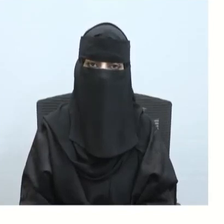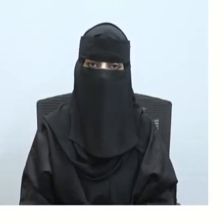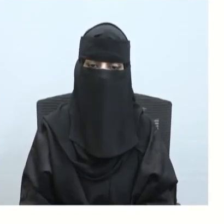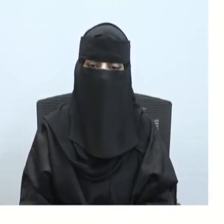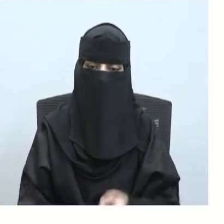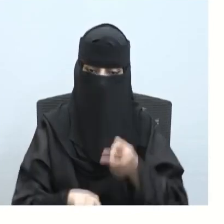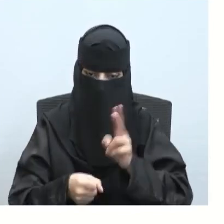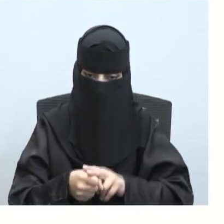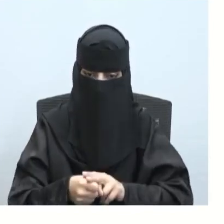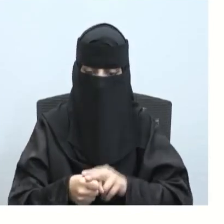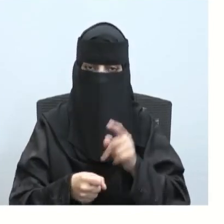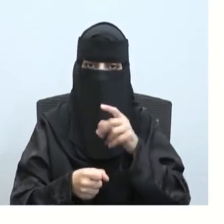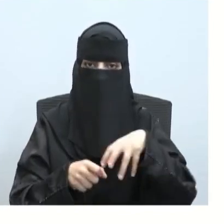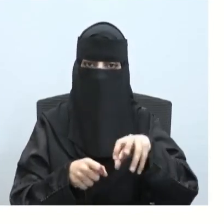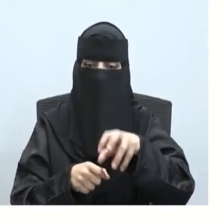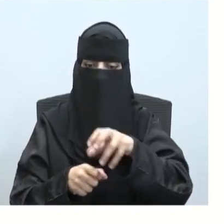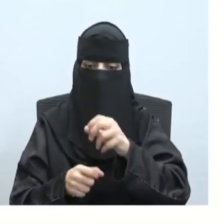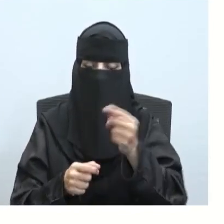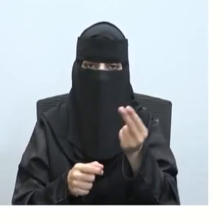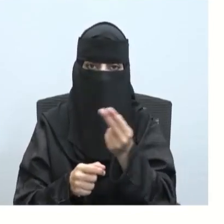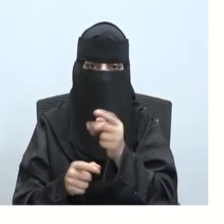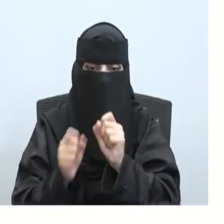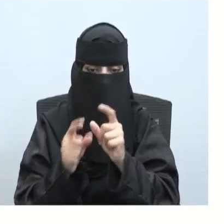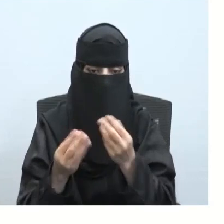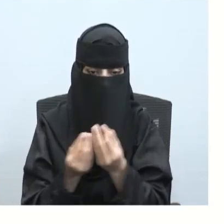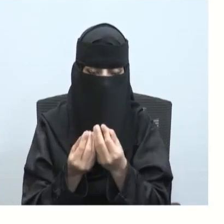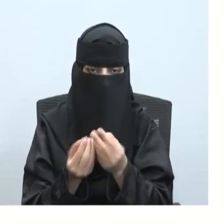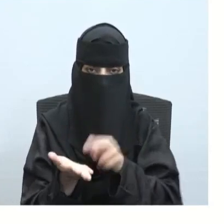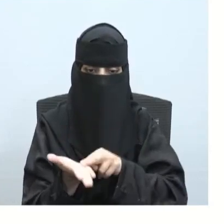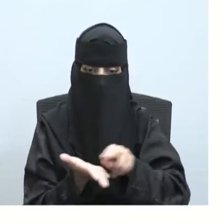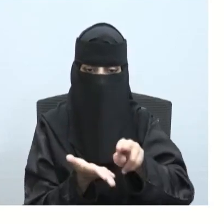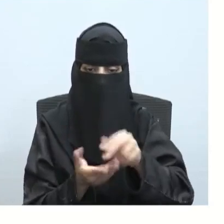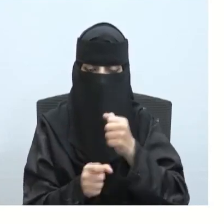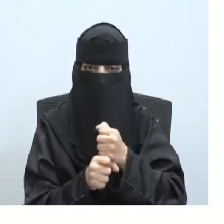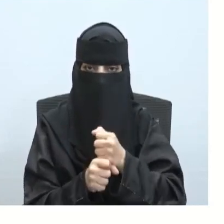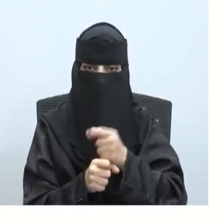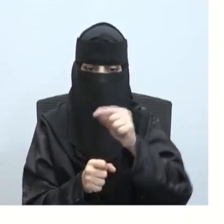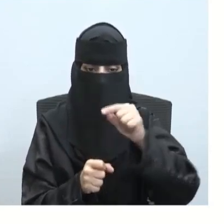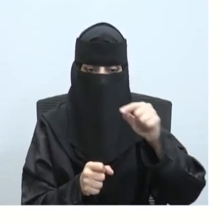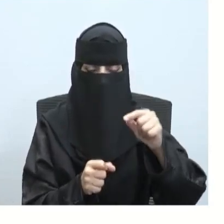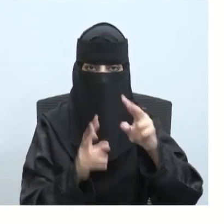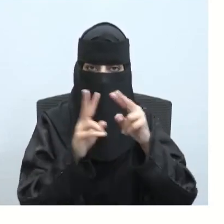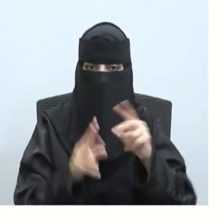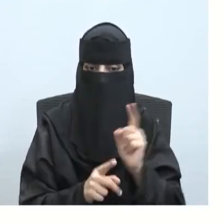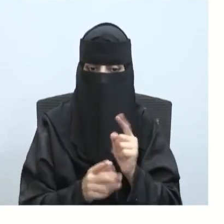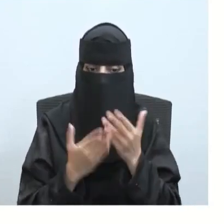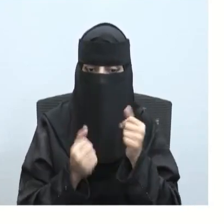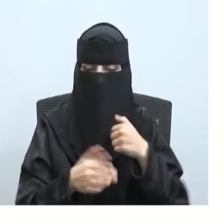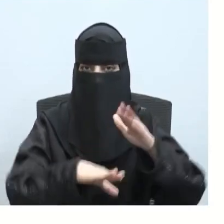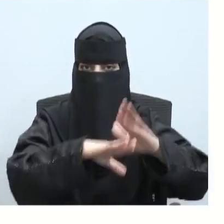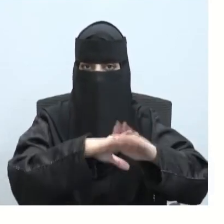تحتوي كل حاوية على رقاقة إنترنت الأشياء، ترسل رسالة باستخدام موجاتها اللاسلكية لتبلغ